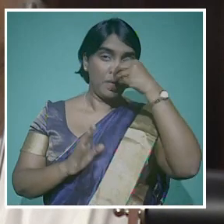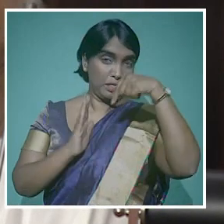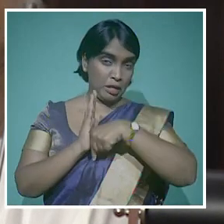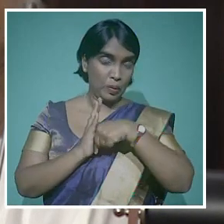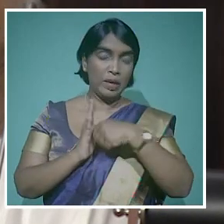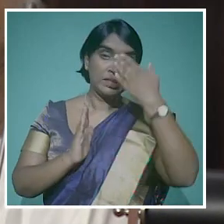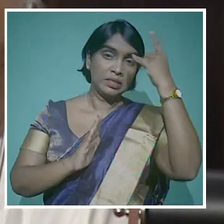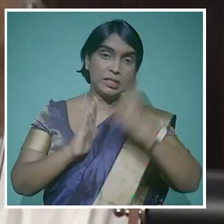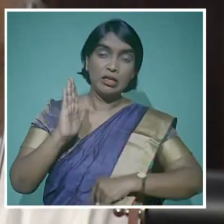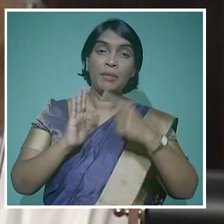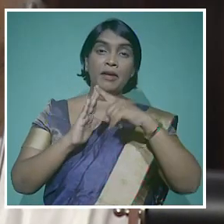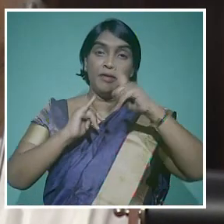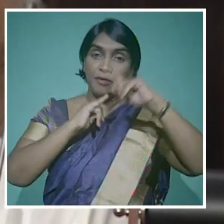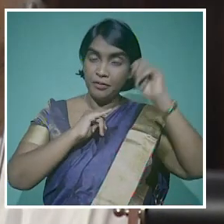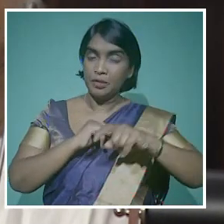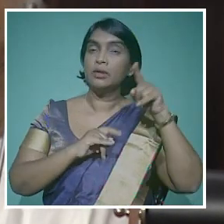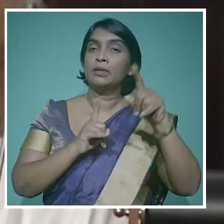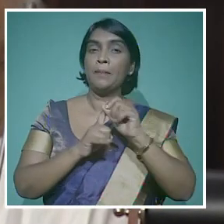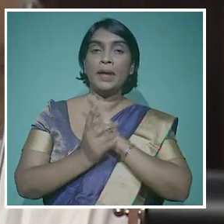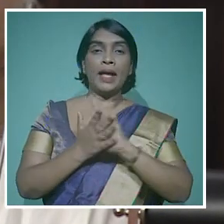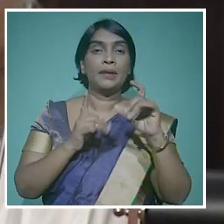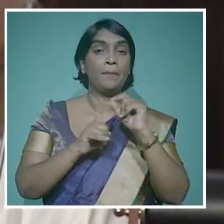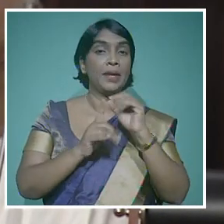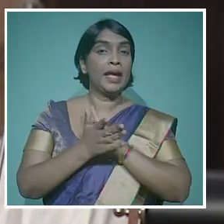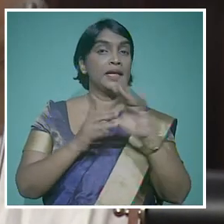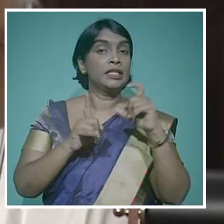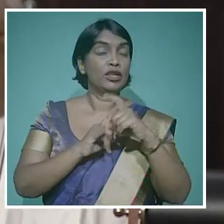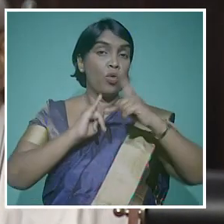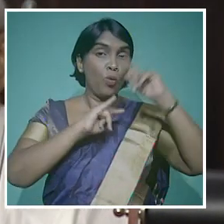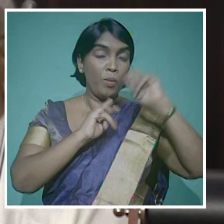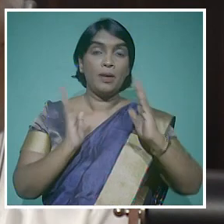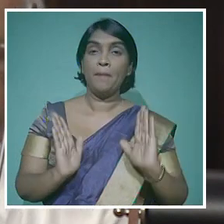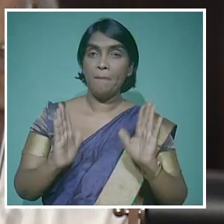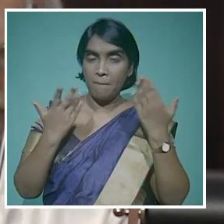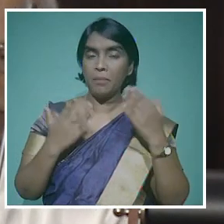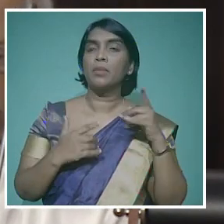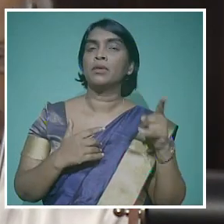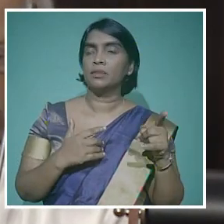හා යාපන විශ්වවිද්‍යාලවලත් පශ්චාත් උපාධි ආරම්භ කරන්න කියලා අපි